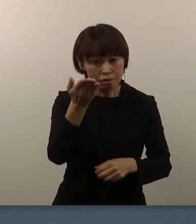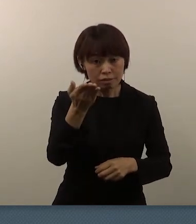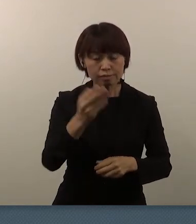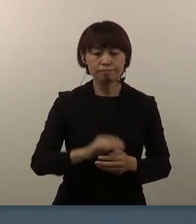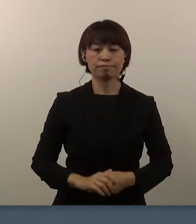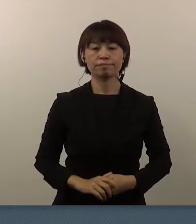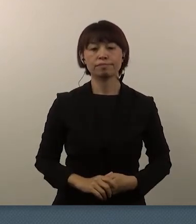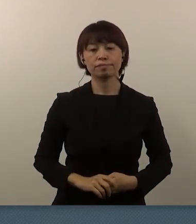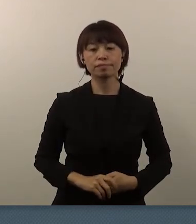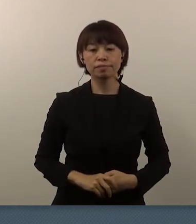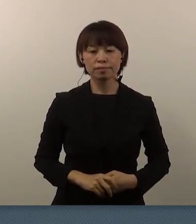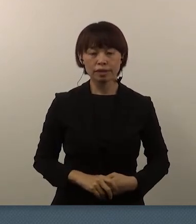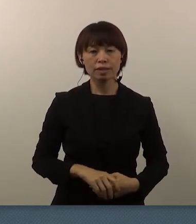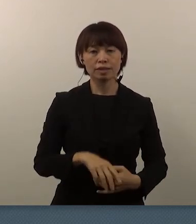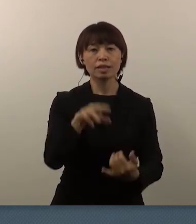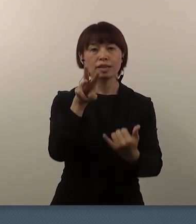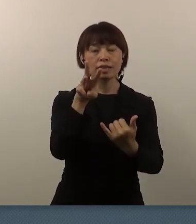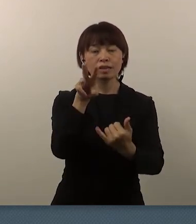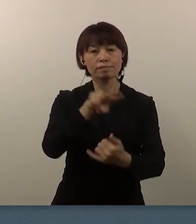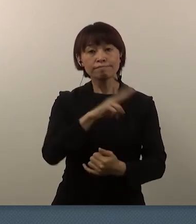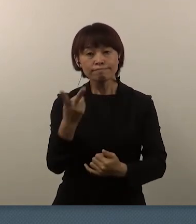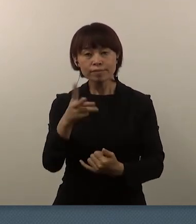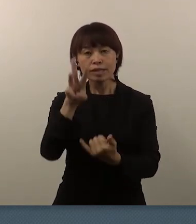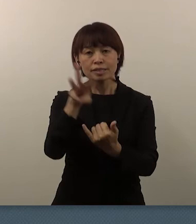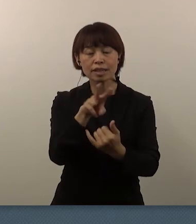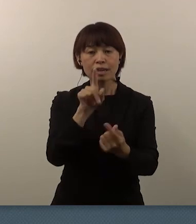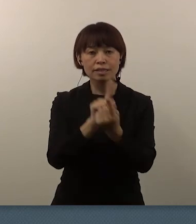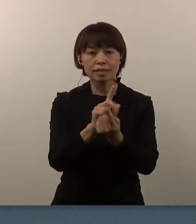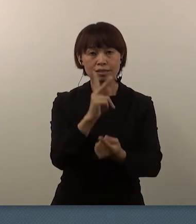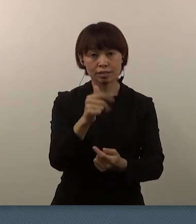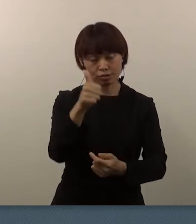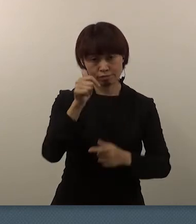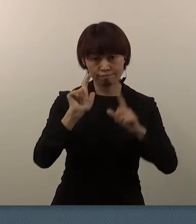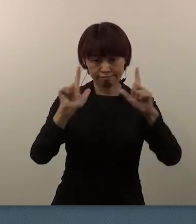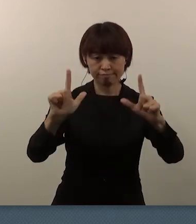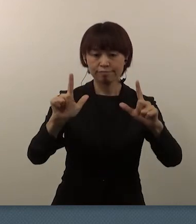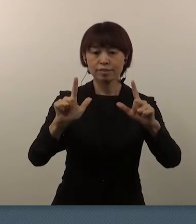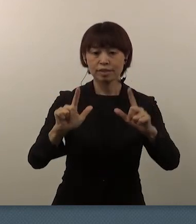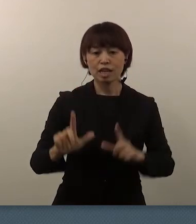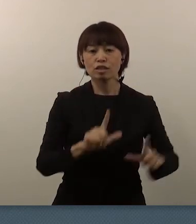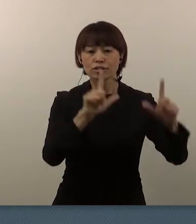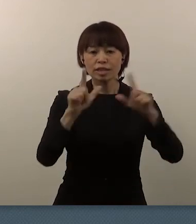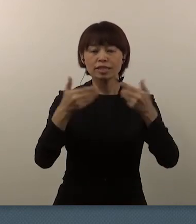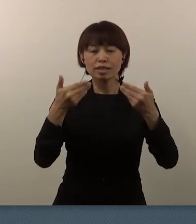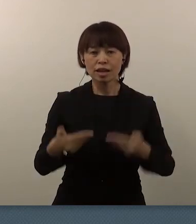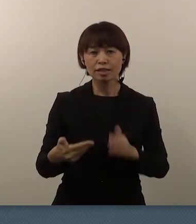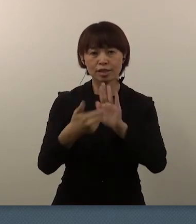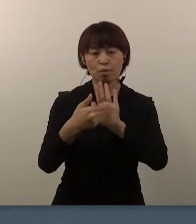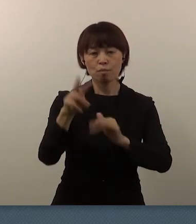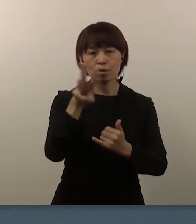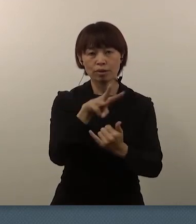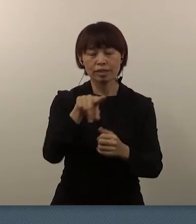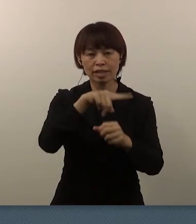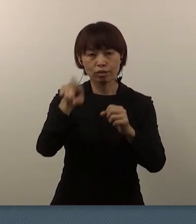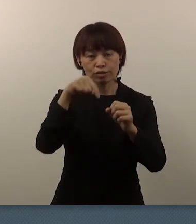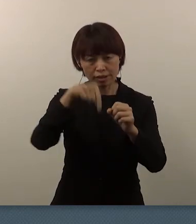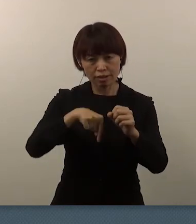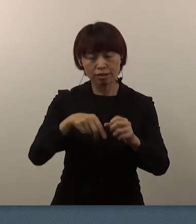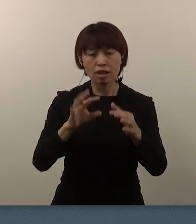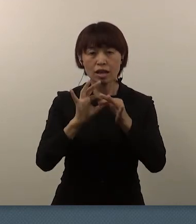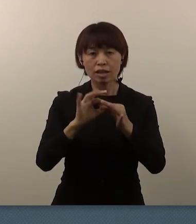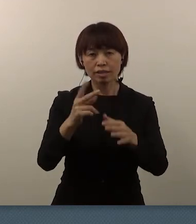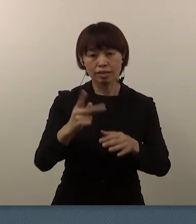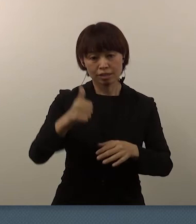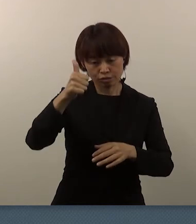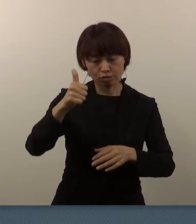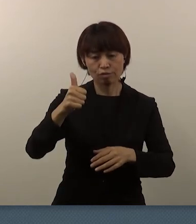ですか。はい、災害対策課長です。安全防災、暮らし安全防災局内の関係課長が構成しています。具体的には災